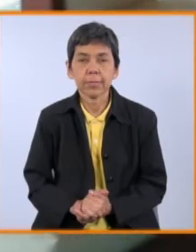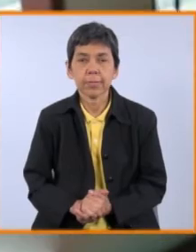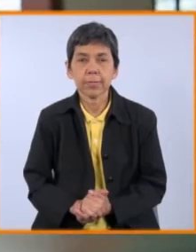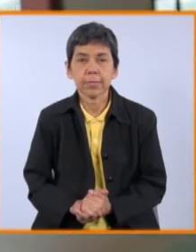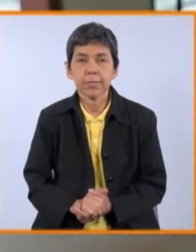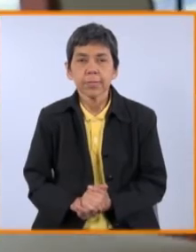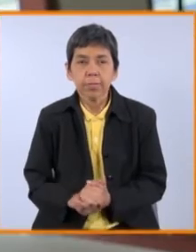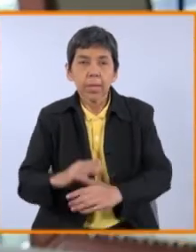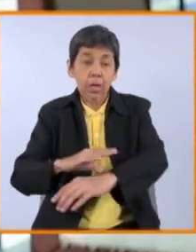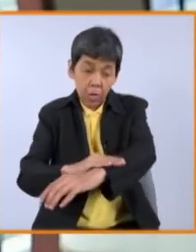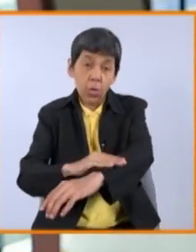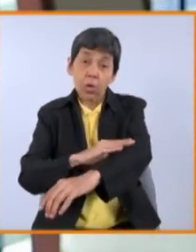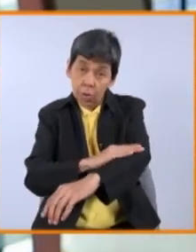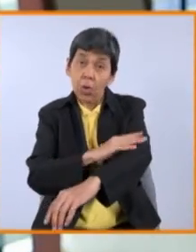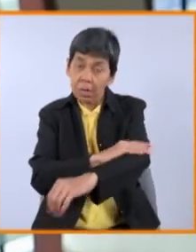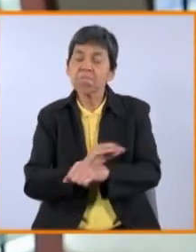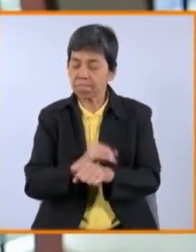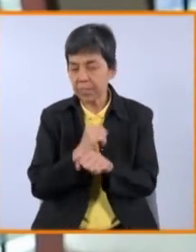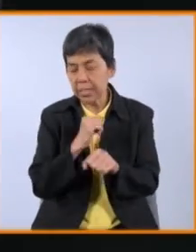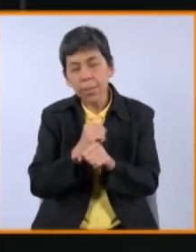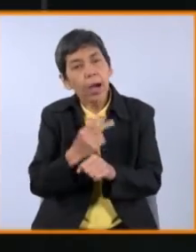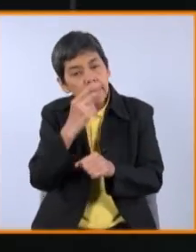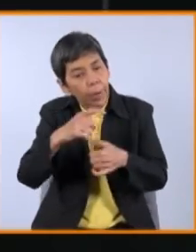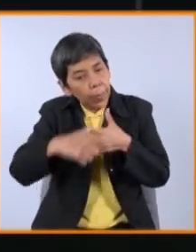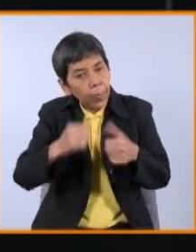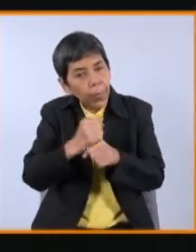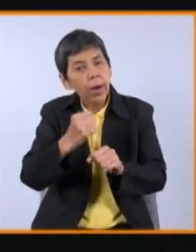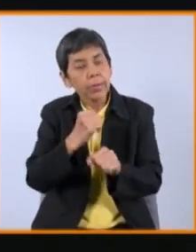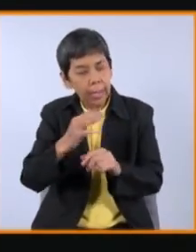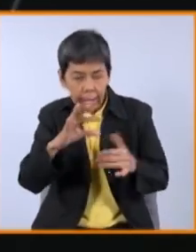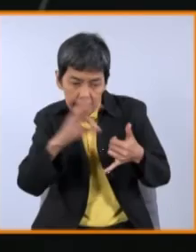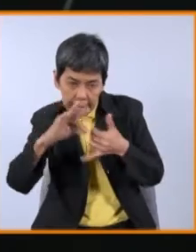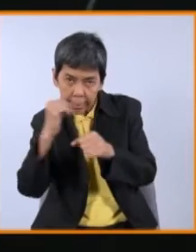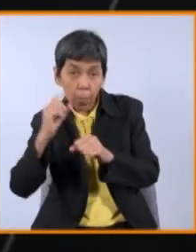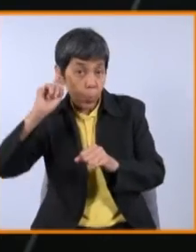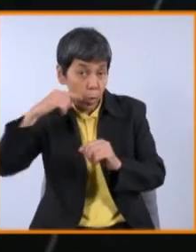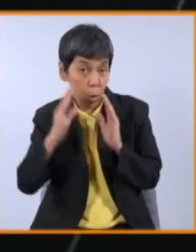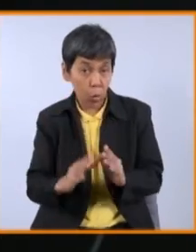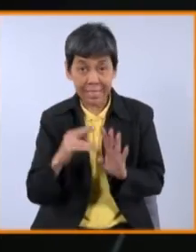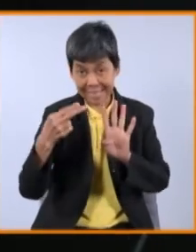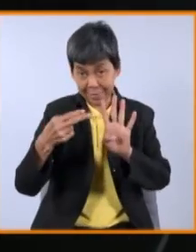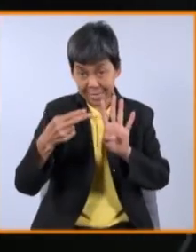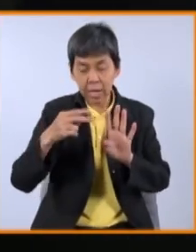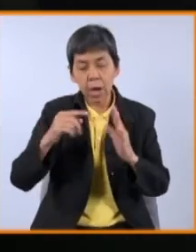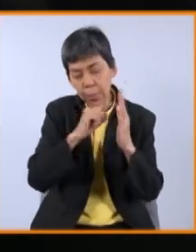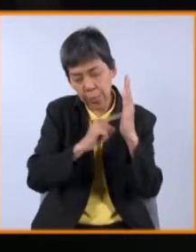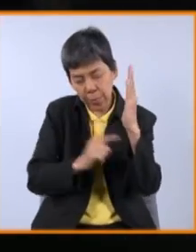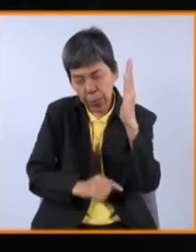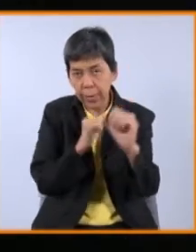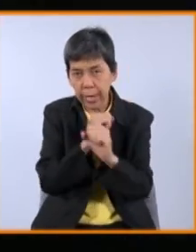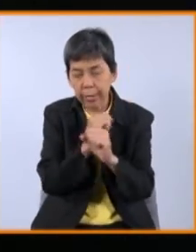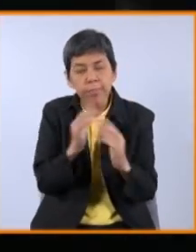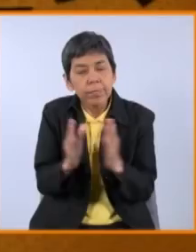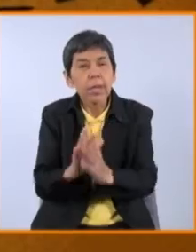กิจกรรมนวดบำบัดนักปั่นจึงถือเป็นหนึ่งการเปิดตัวก่อนที่จะทยอยคัดเลือกผู้ต้องขังหญิงกว่า 40,000 คนจากทั่วประเทศเข้า